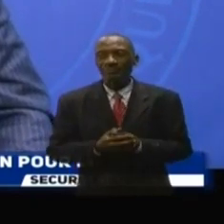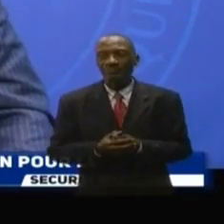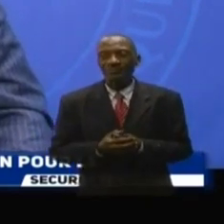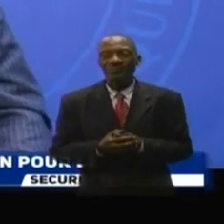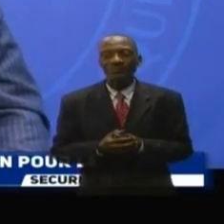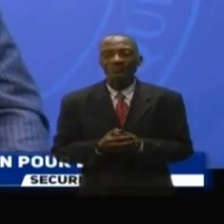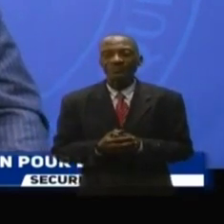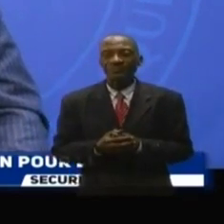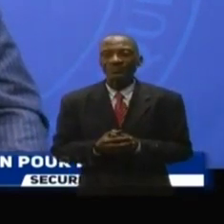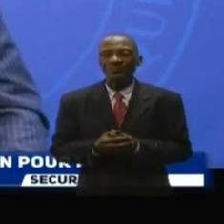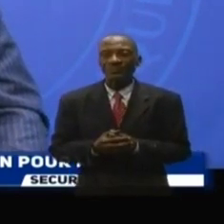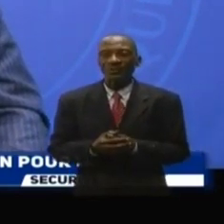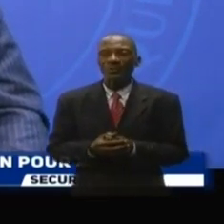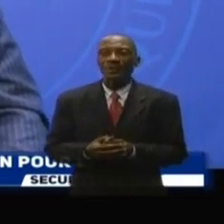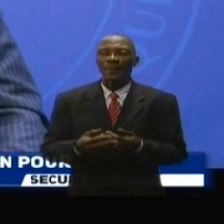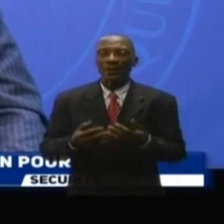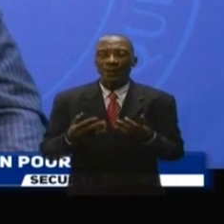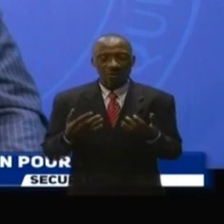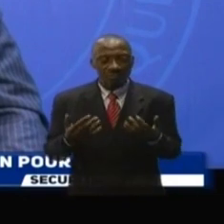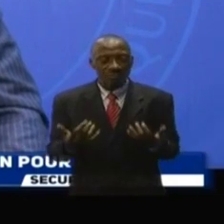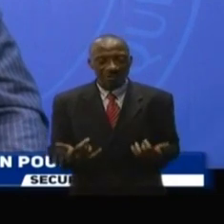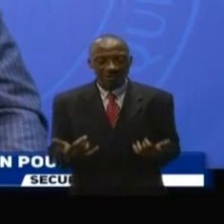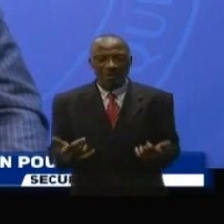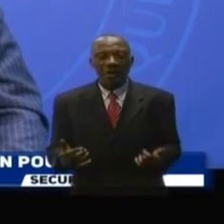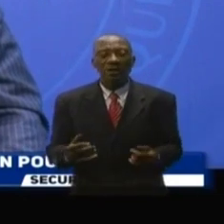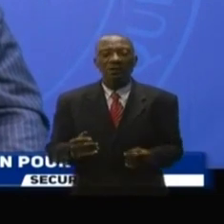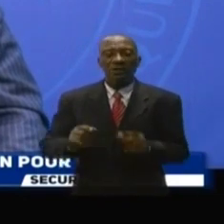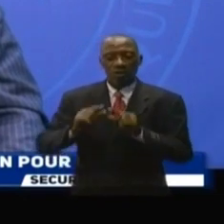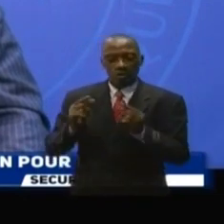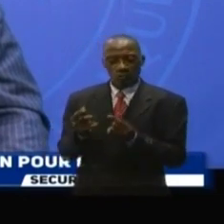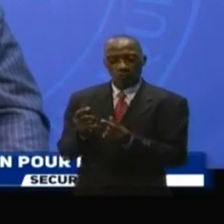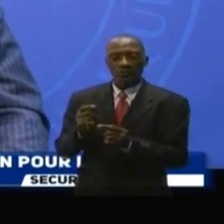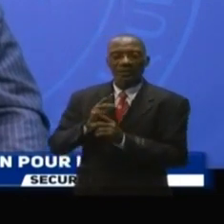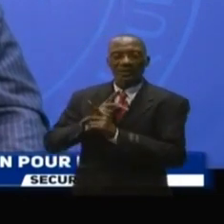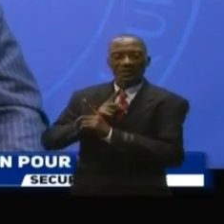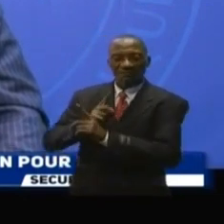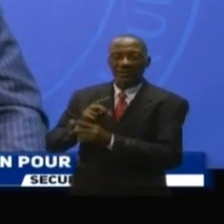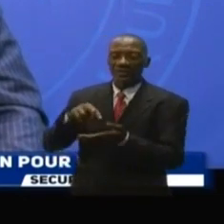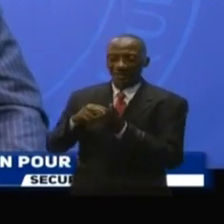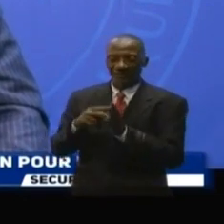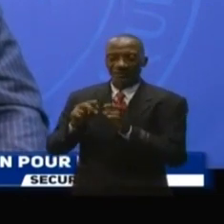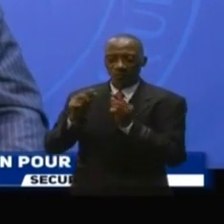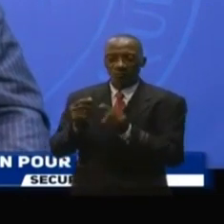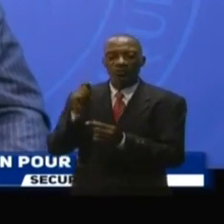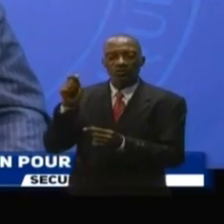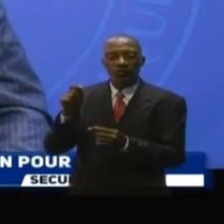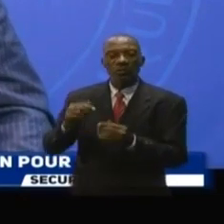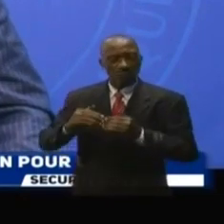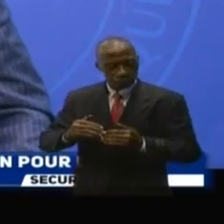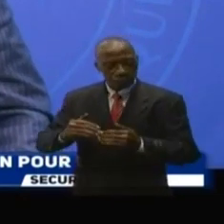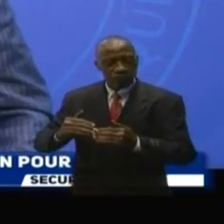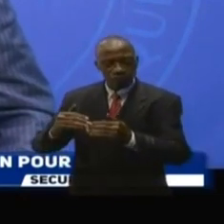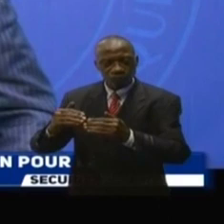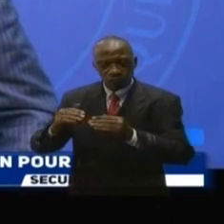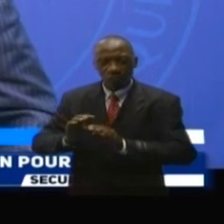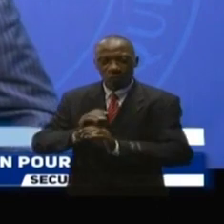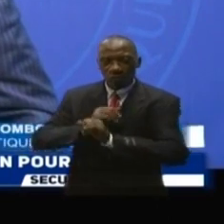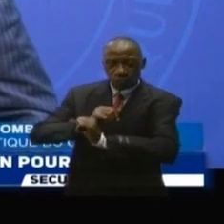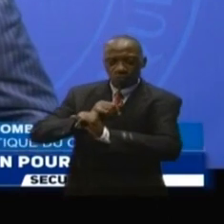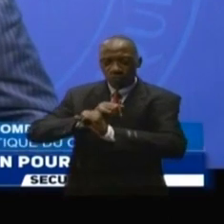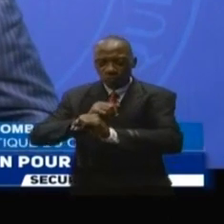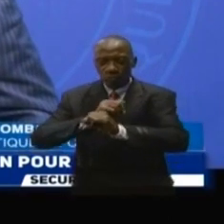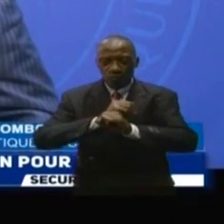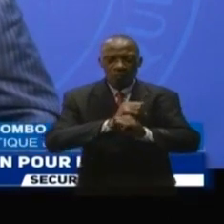Maintenant que se confirme la montée en puissance de nos forces de défense et de sécurité, j'encourage une fois de plus le gouvernement